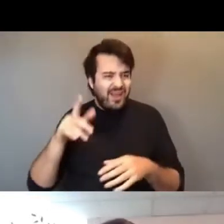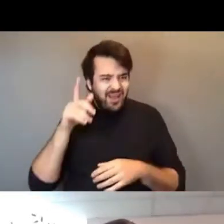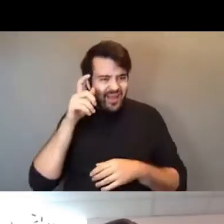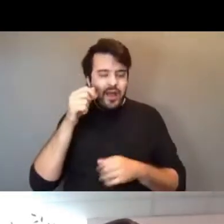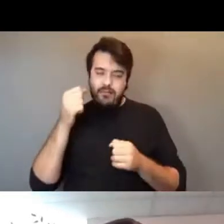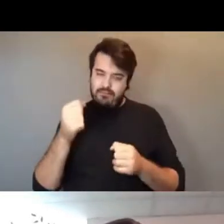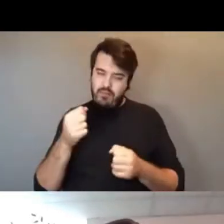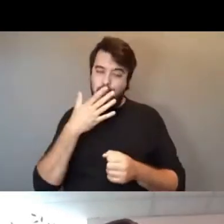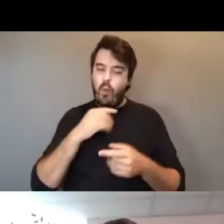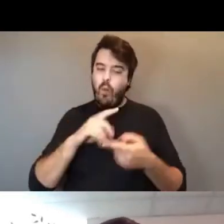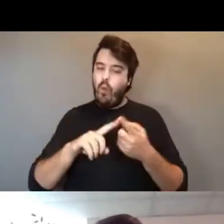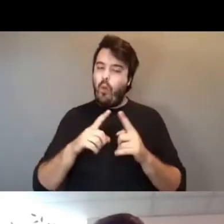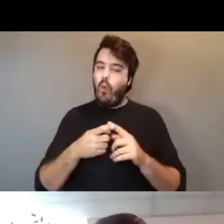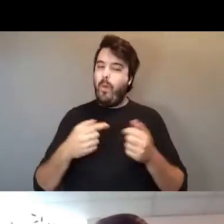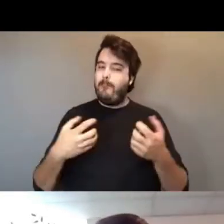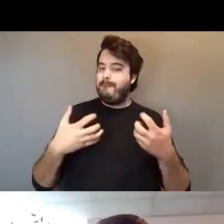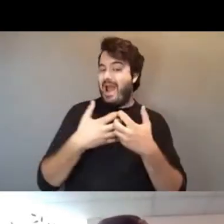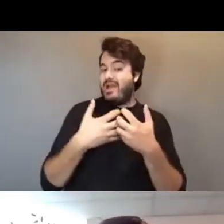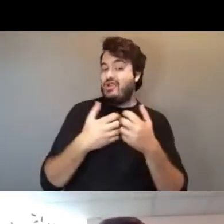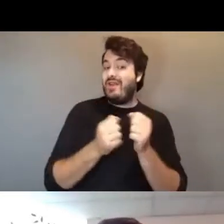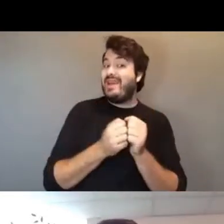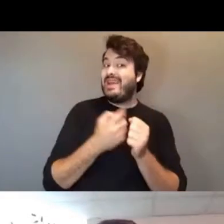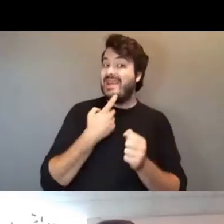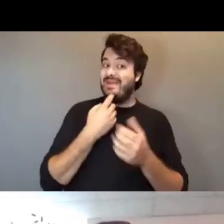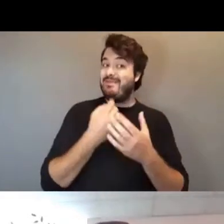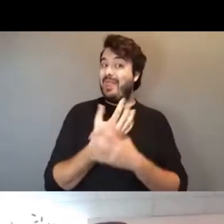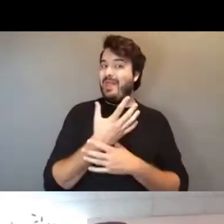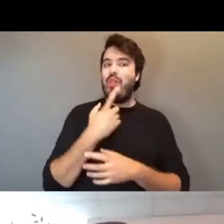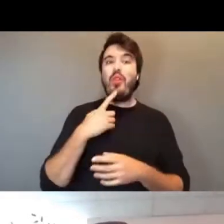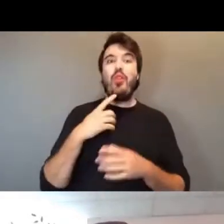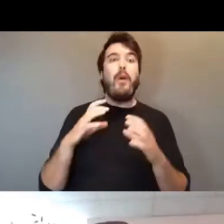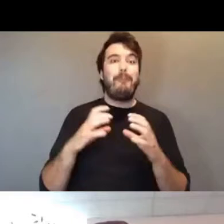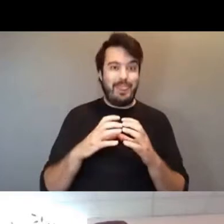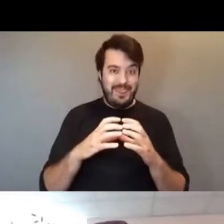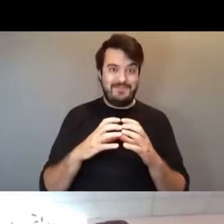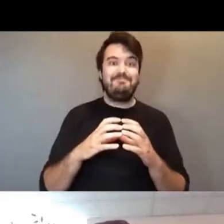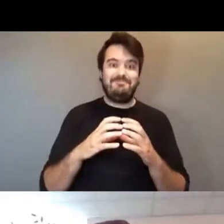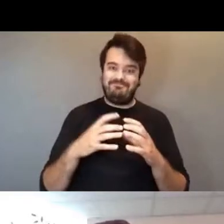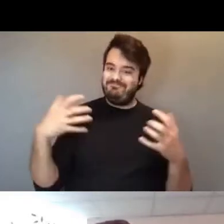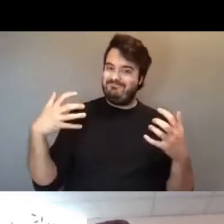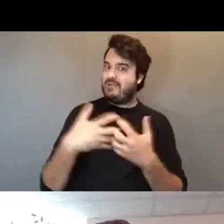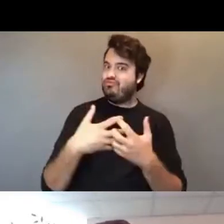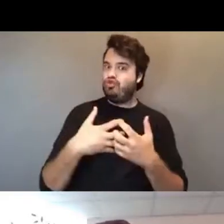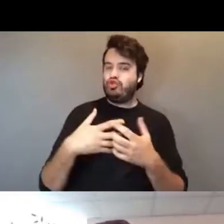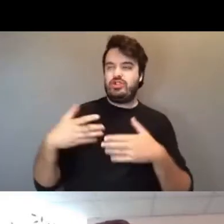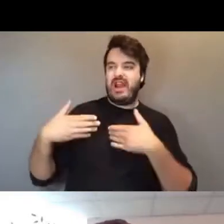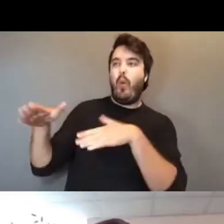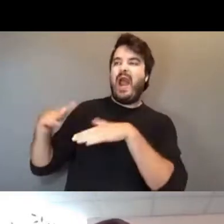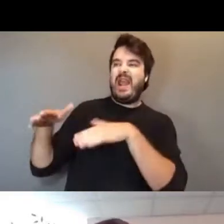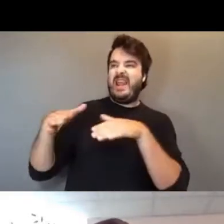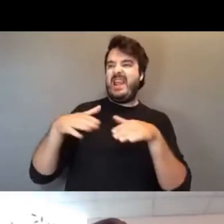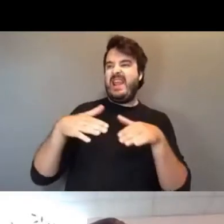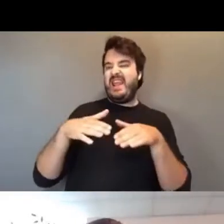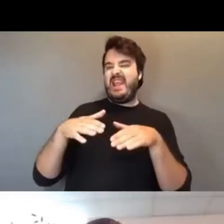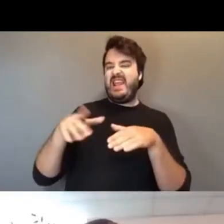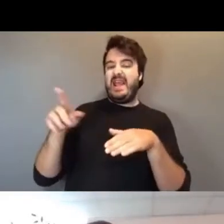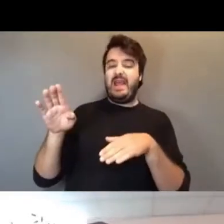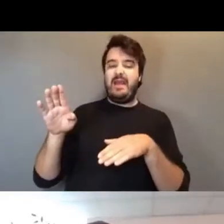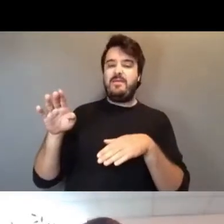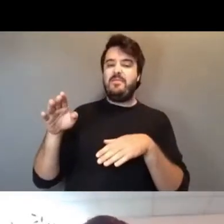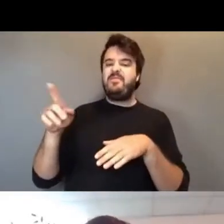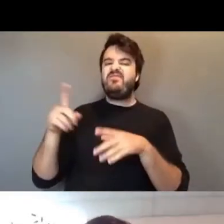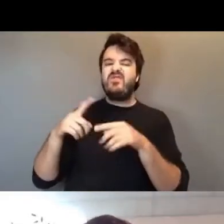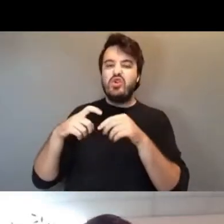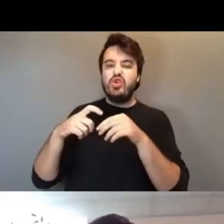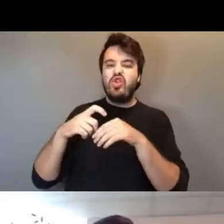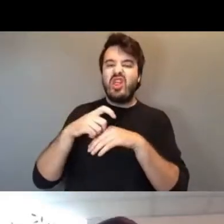beau compagnonnage avec les tomates. Alors, le basilic va éloigner une vilaine